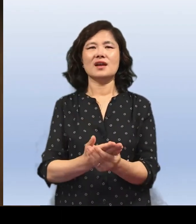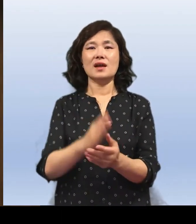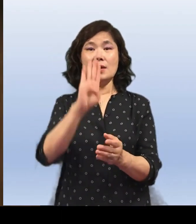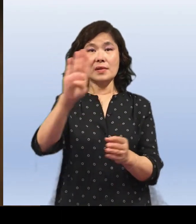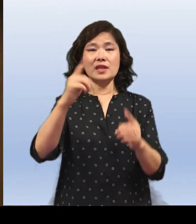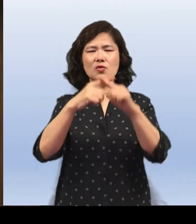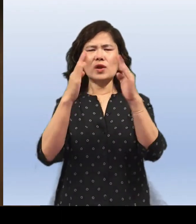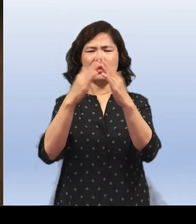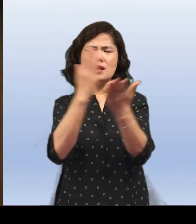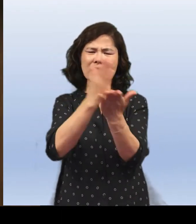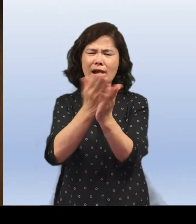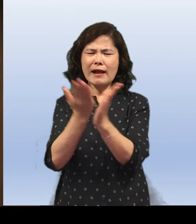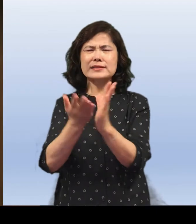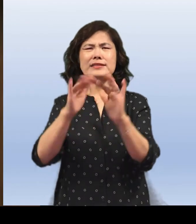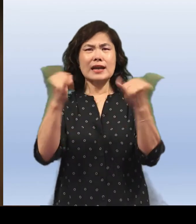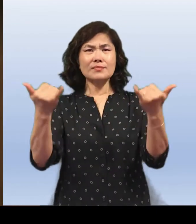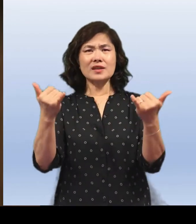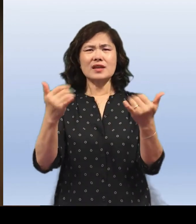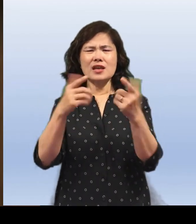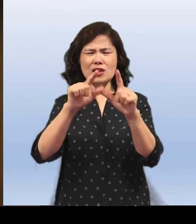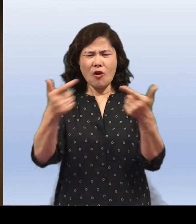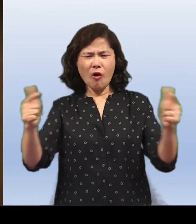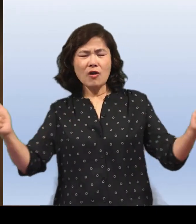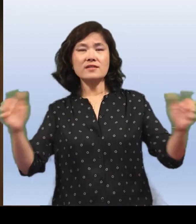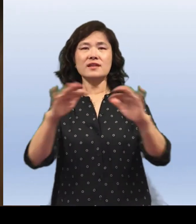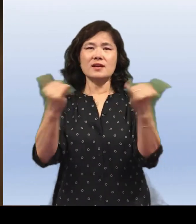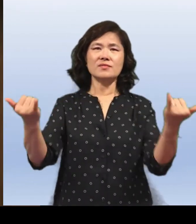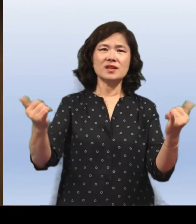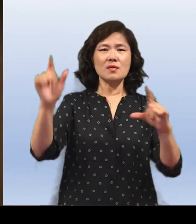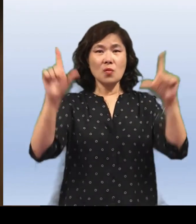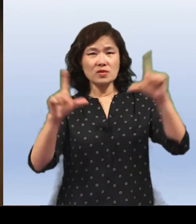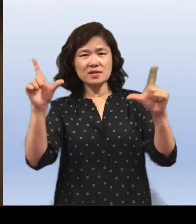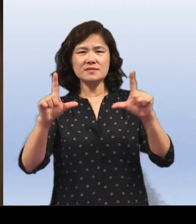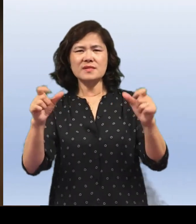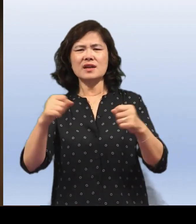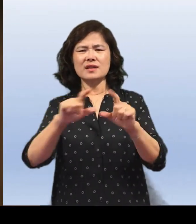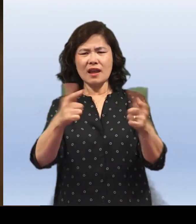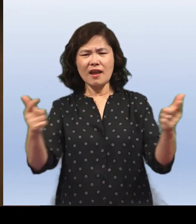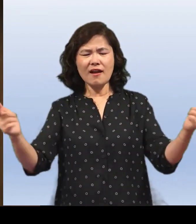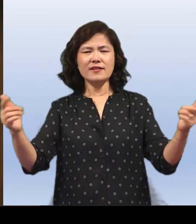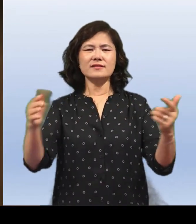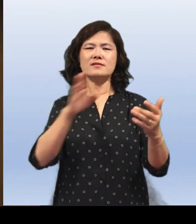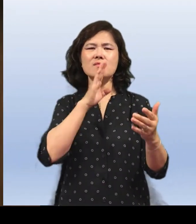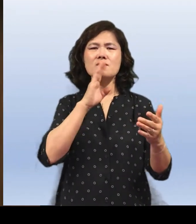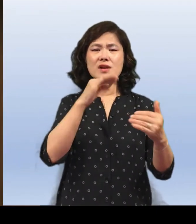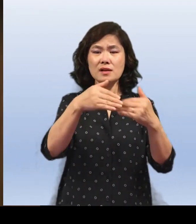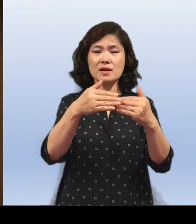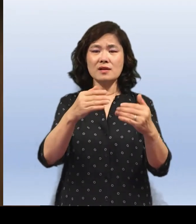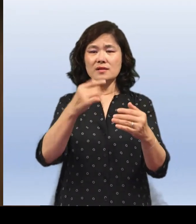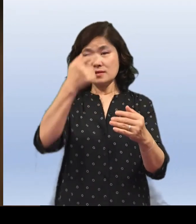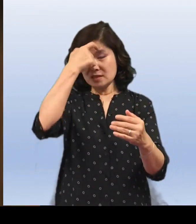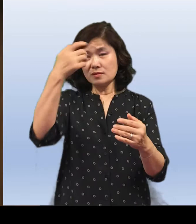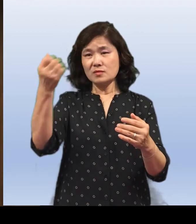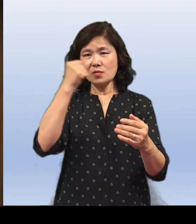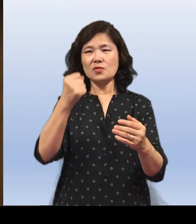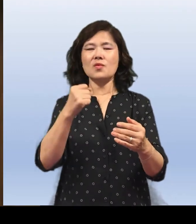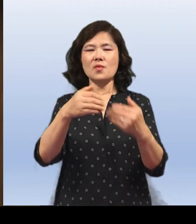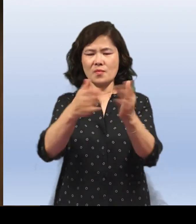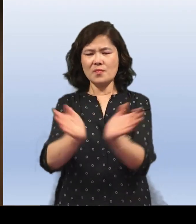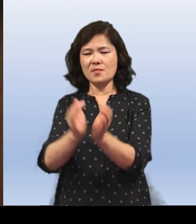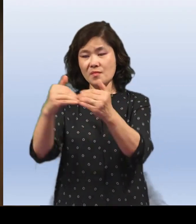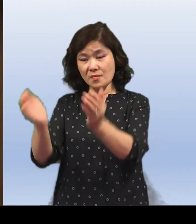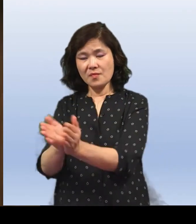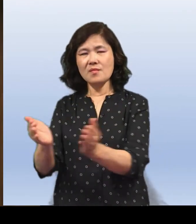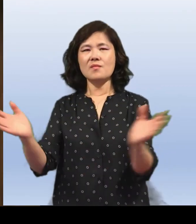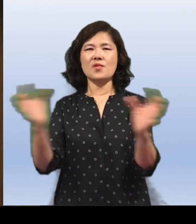베델교회는 다양한 사람들이 모였고 또 다양한 어떤 교파의 사람들이 모여 있지만 우리는